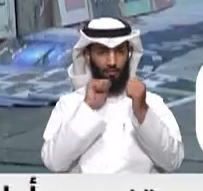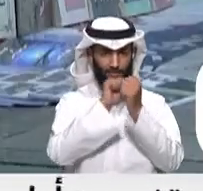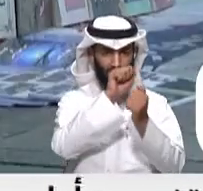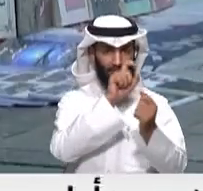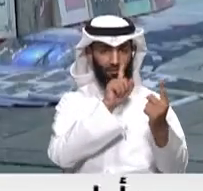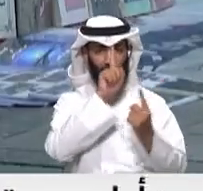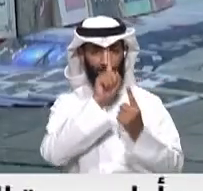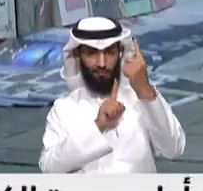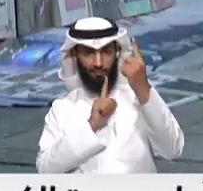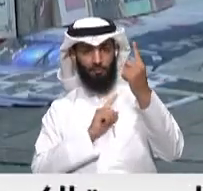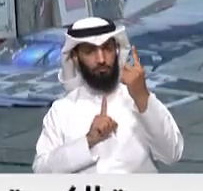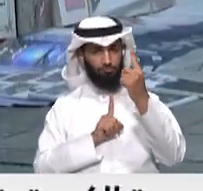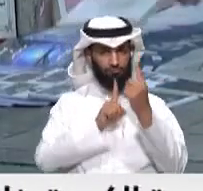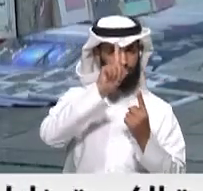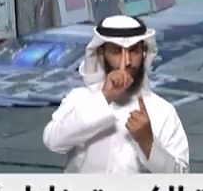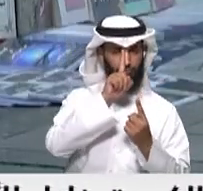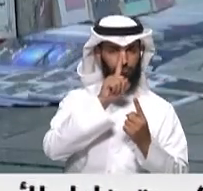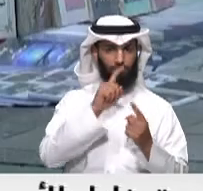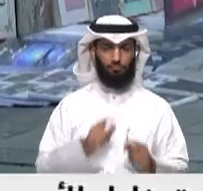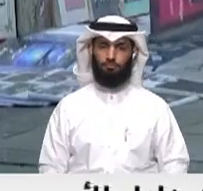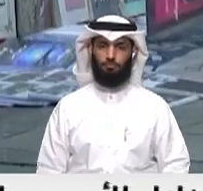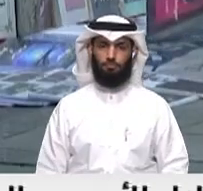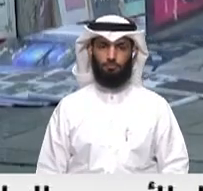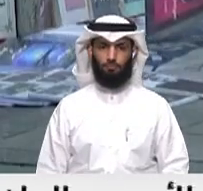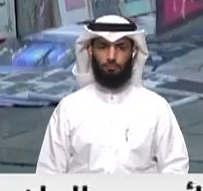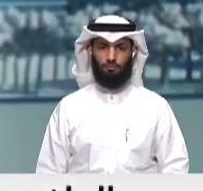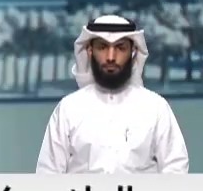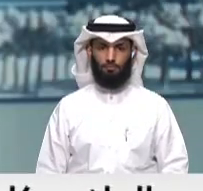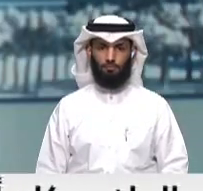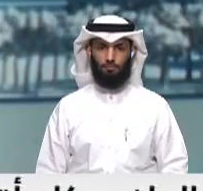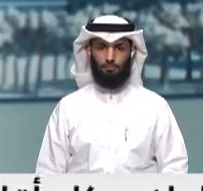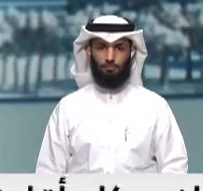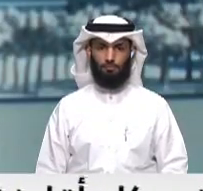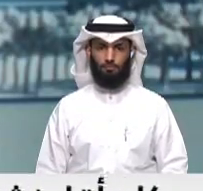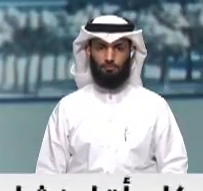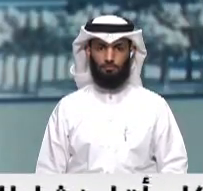الرد بحسب وكالة تسنيم.